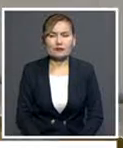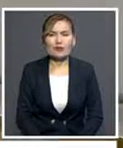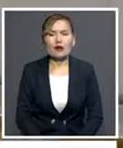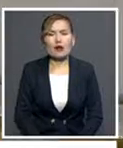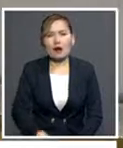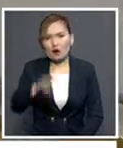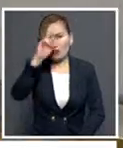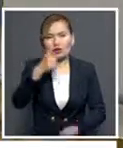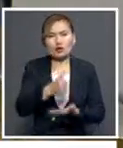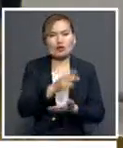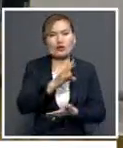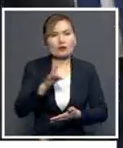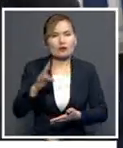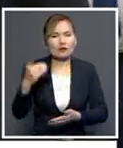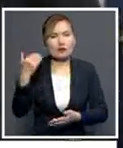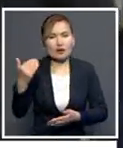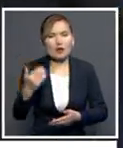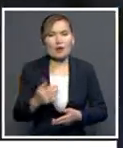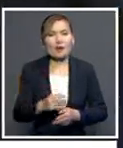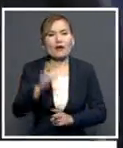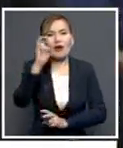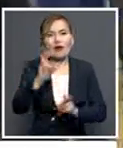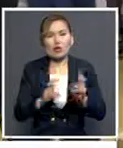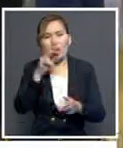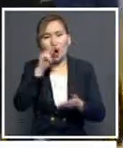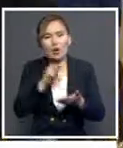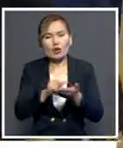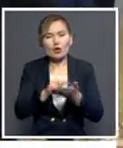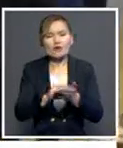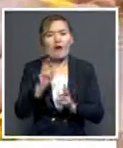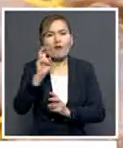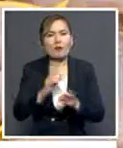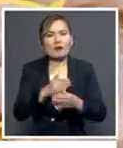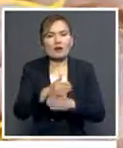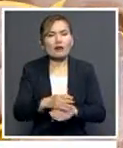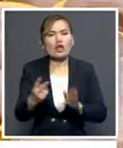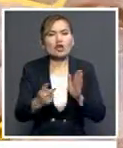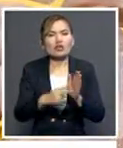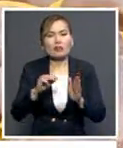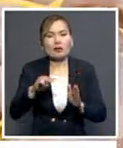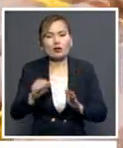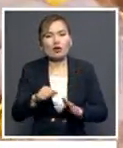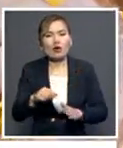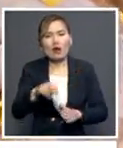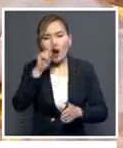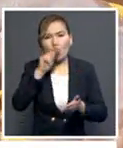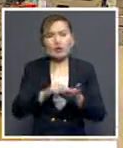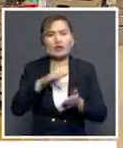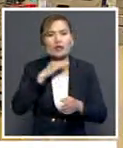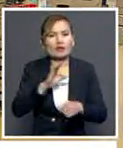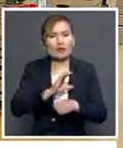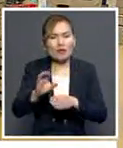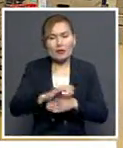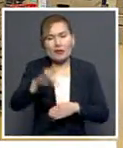Сондай-ақ елбасы аймақтың құс фабрикасының жұмысымен де танысты. Кәсіпорын жылына 7000 тоннадан астам құс етін өндіріп, ішкі